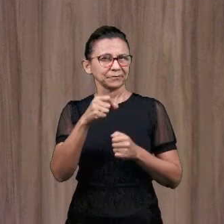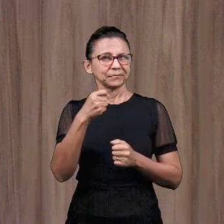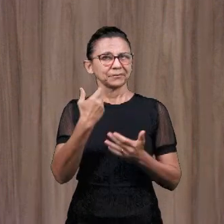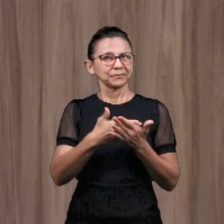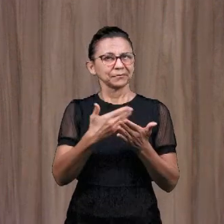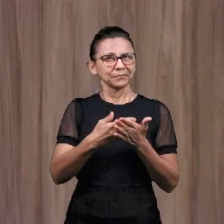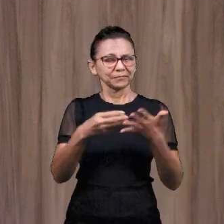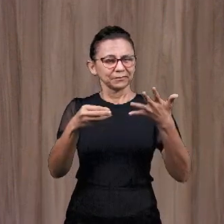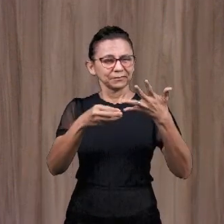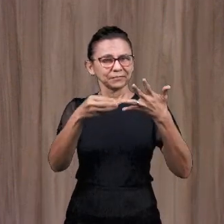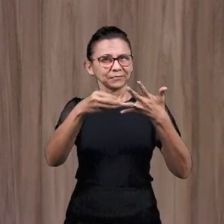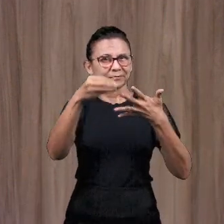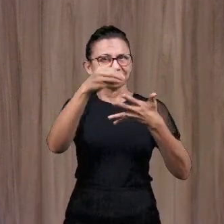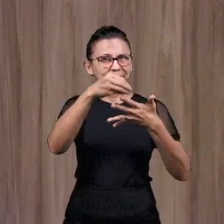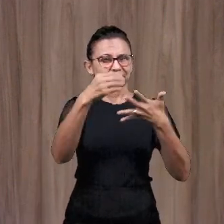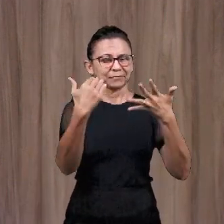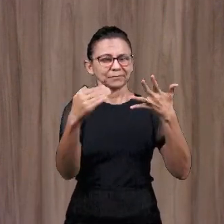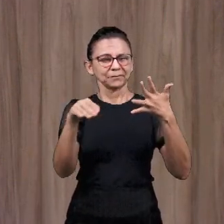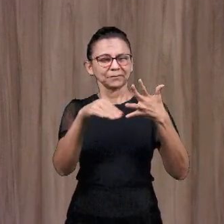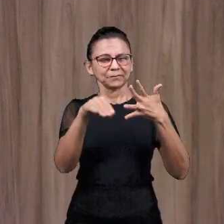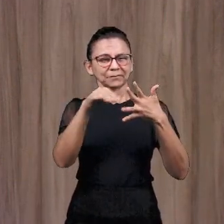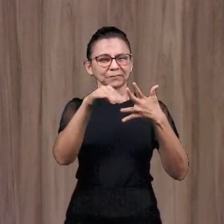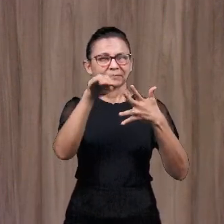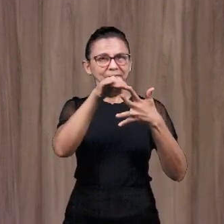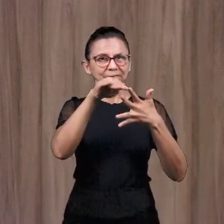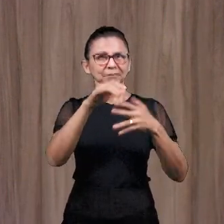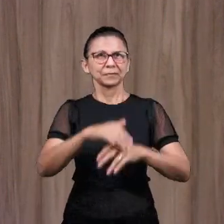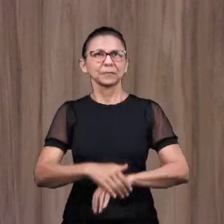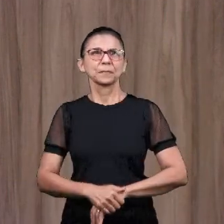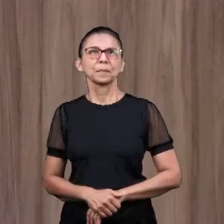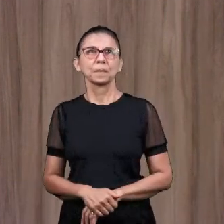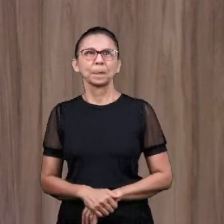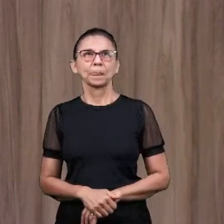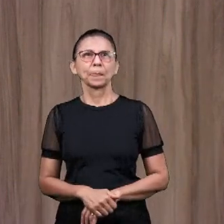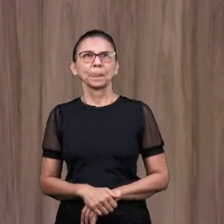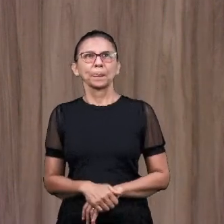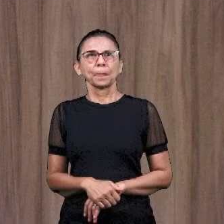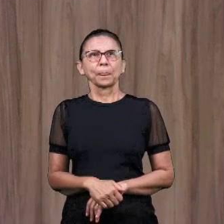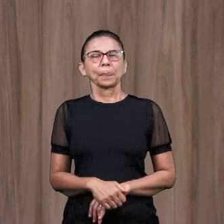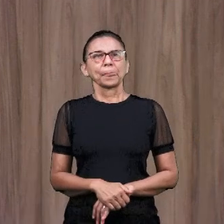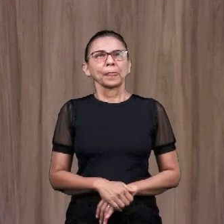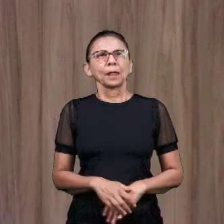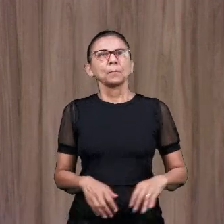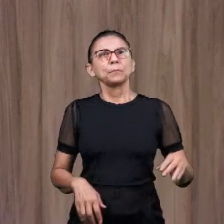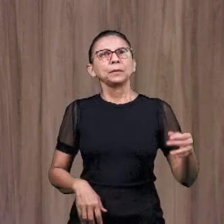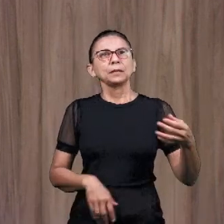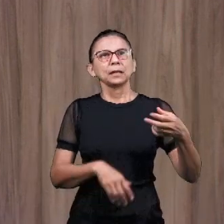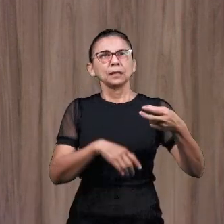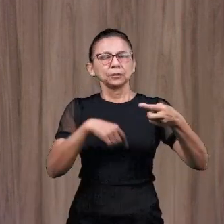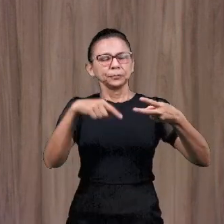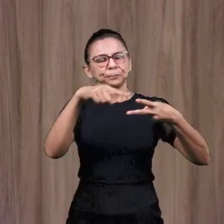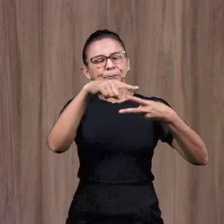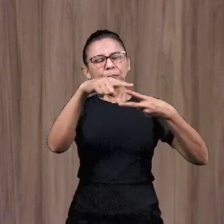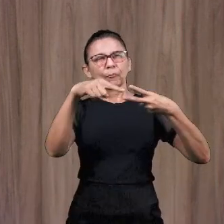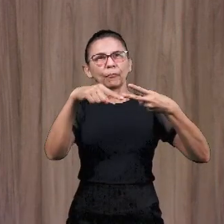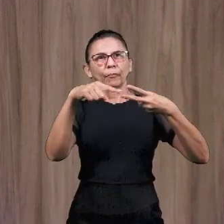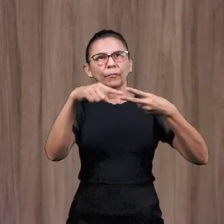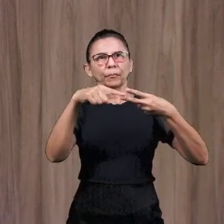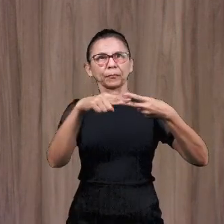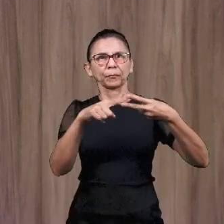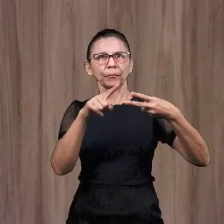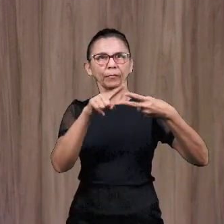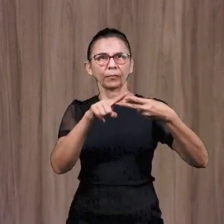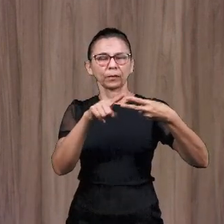rappeler. Nous sommes dans le rythme binaire, 2 temps pour chaque division.